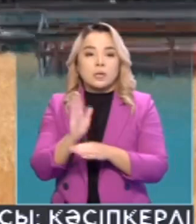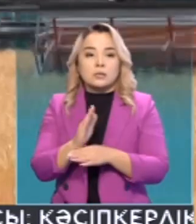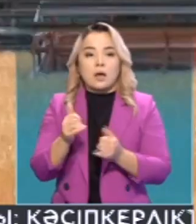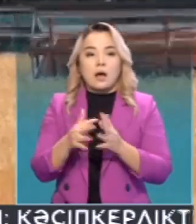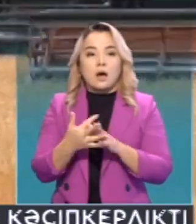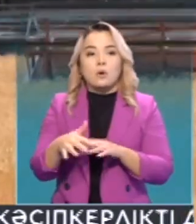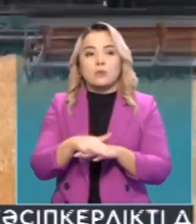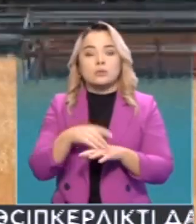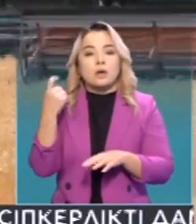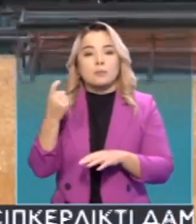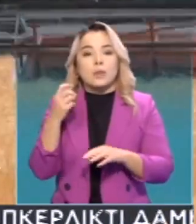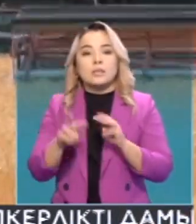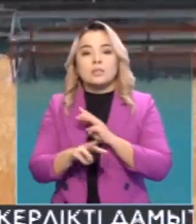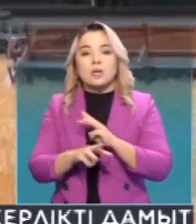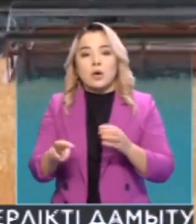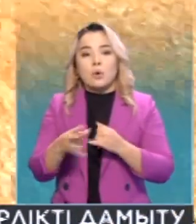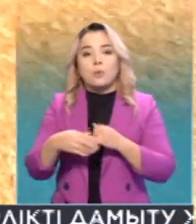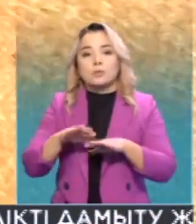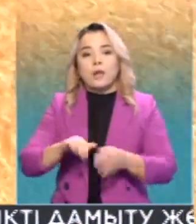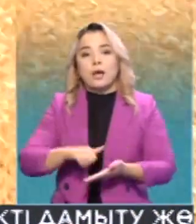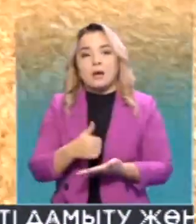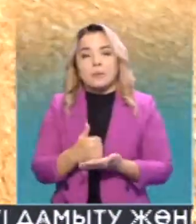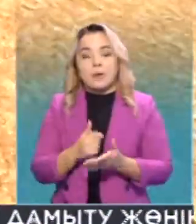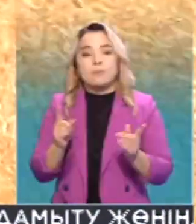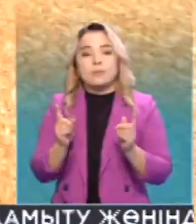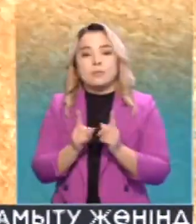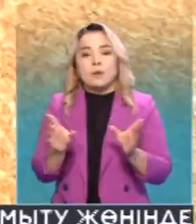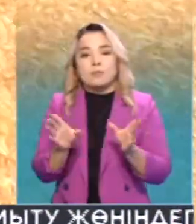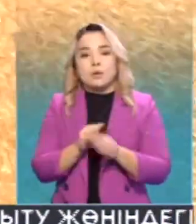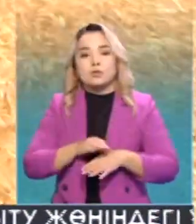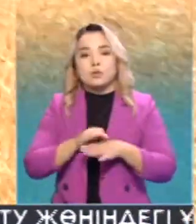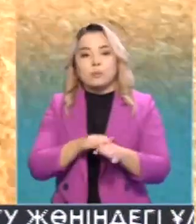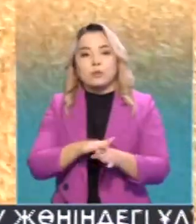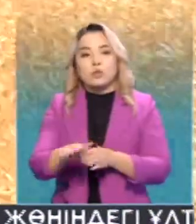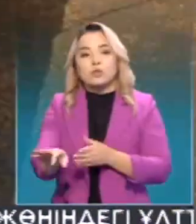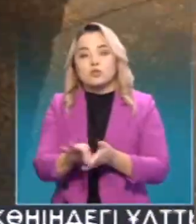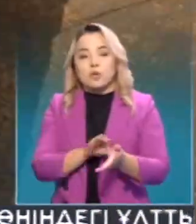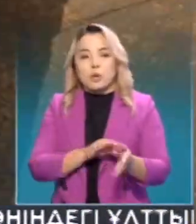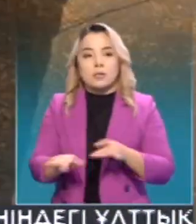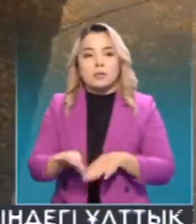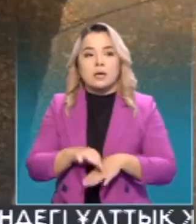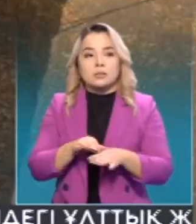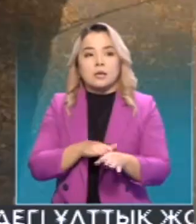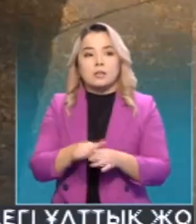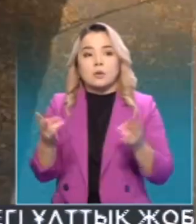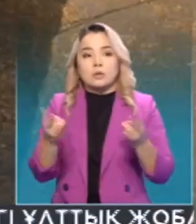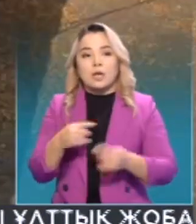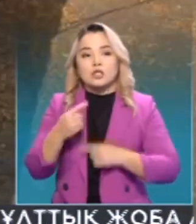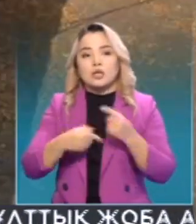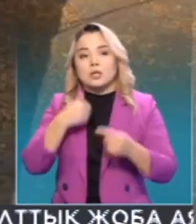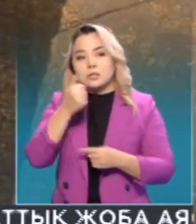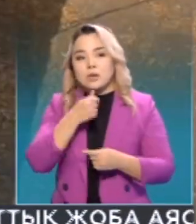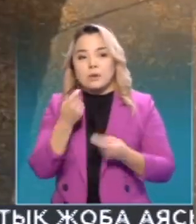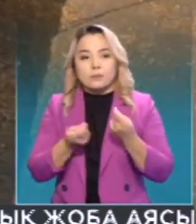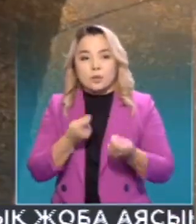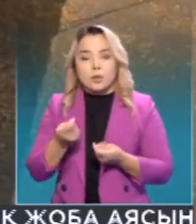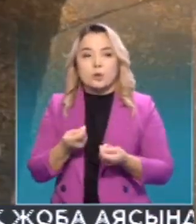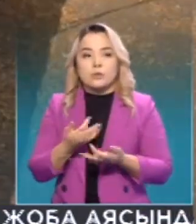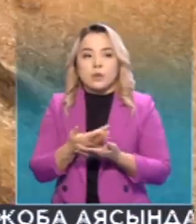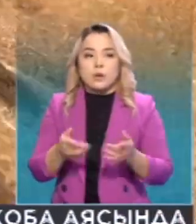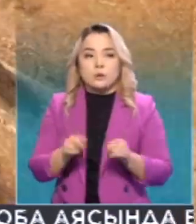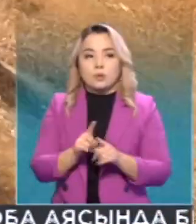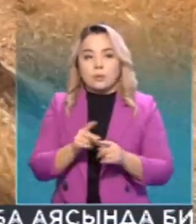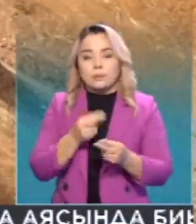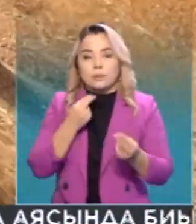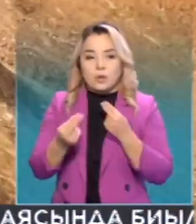ауыл шаруашылығы министрлігі өңір әкімдерімен бірлесіп шұғыл әрекет ету керек. Әрі келер жылға қажетті астық тұқымын да